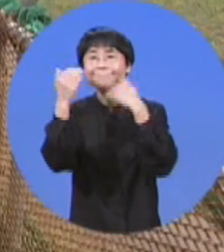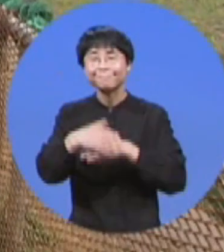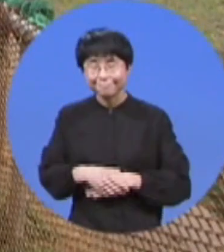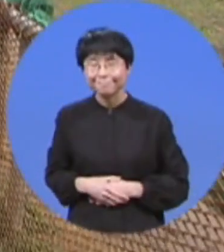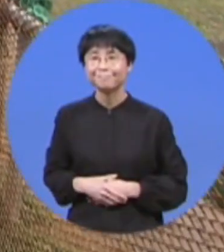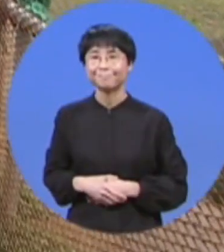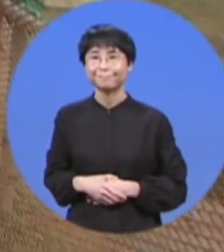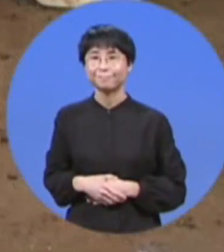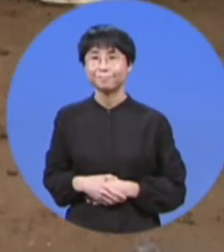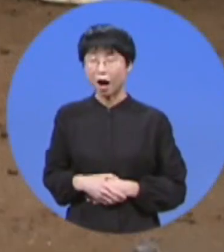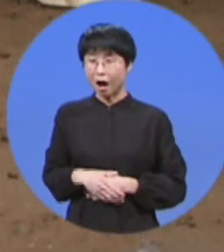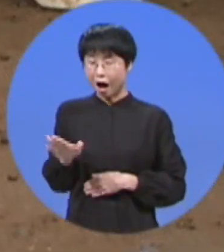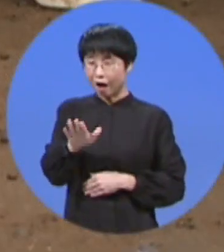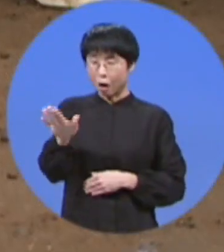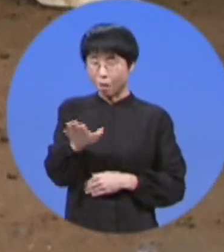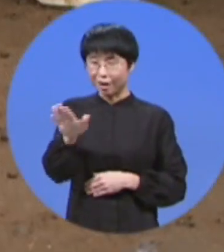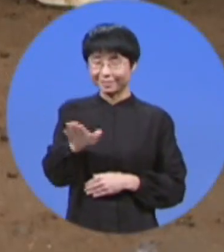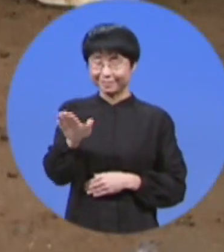ございます。 あ、かわいい。